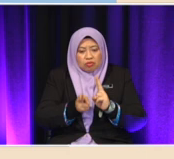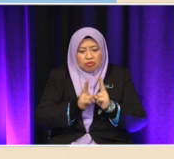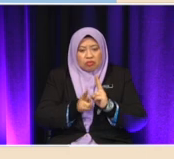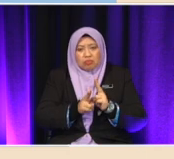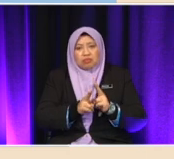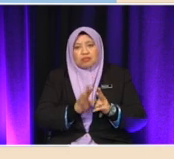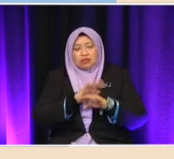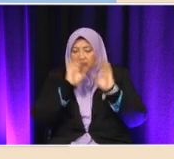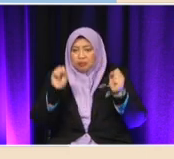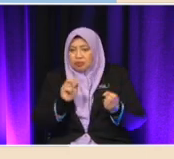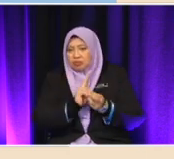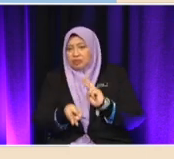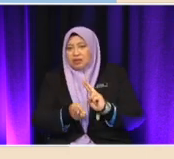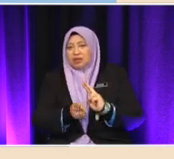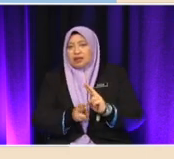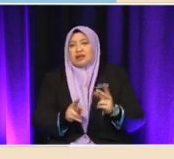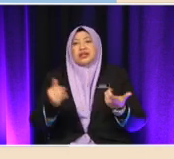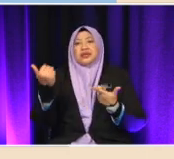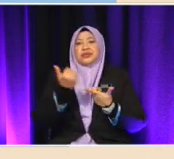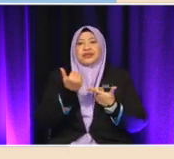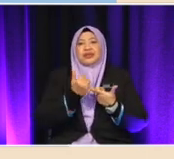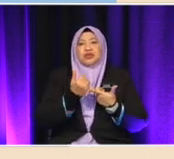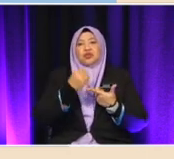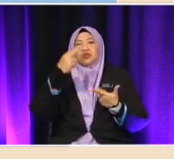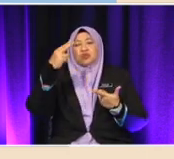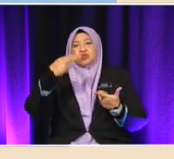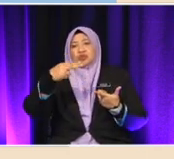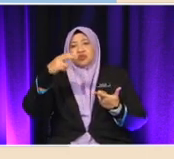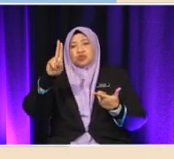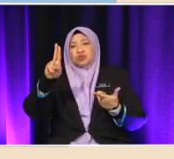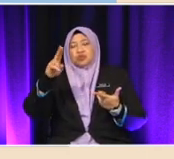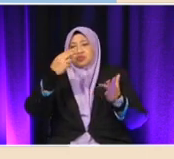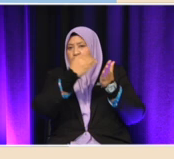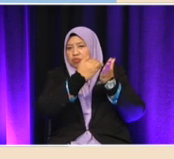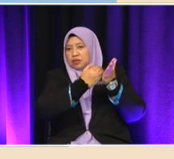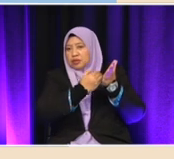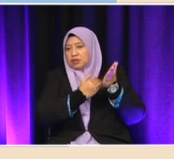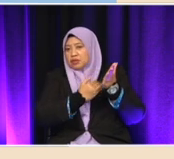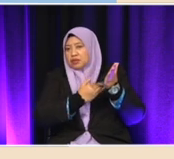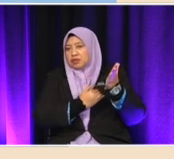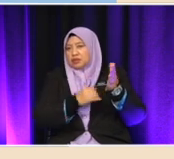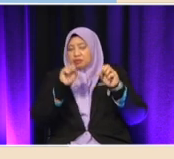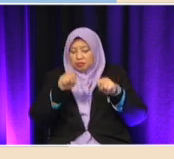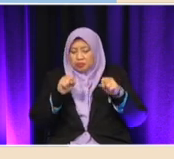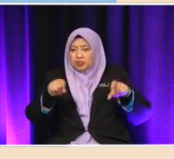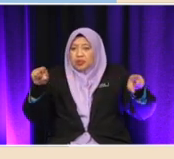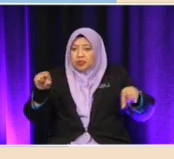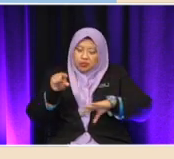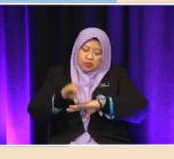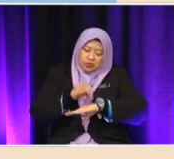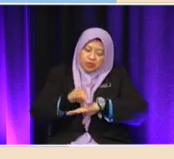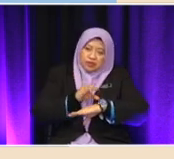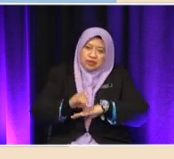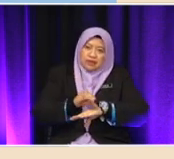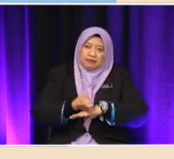kita tidak boleh diubah yang kedua adalah Oke uraian kita boleh menggunakan ayat kita sendiri